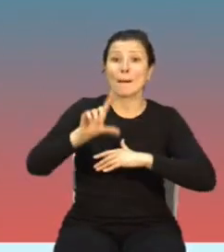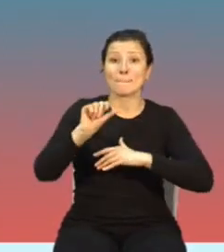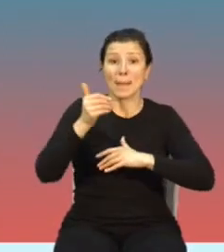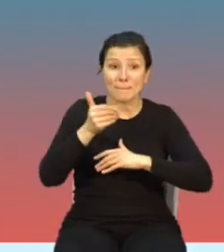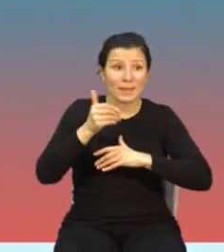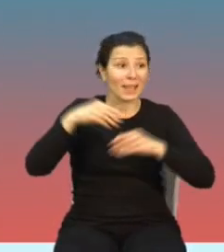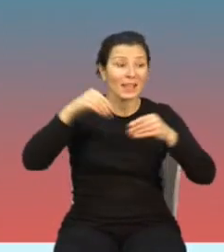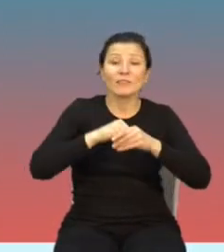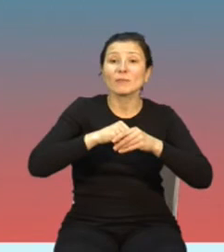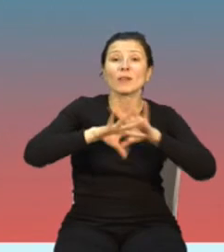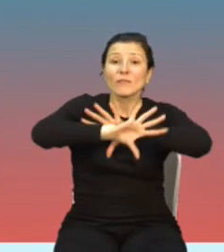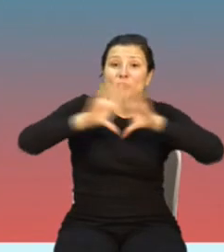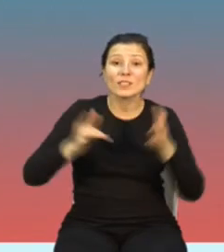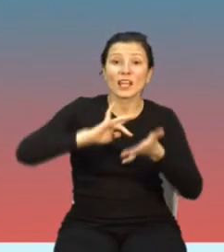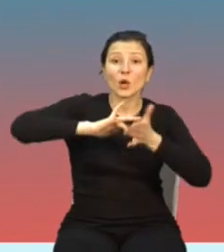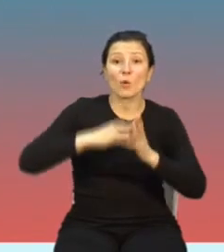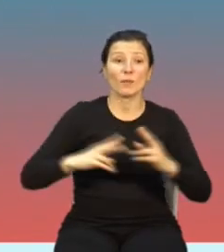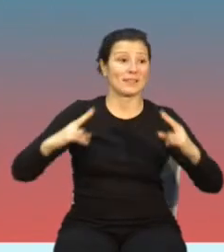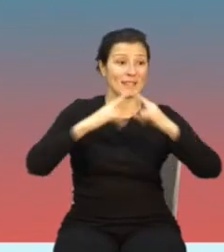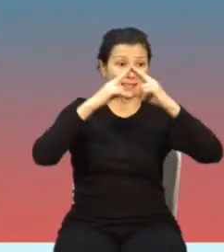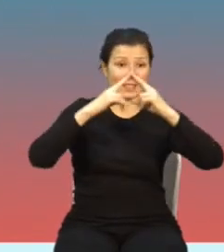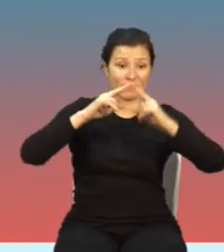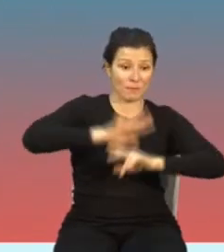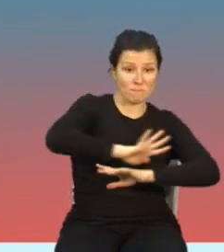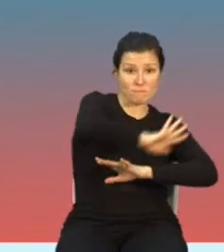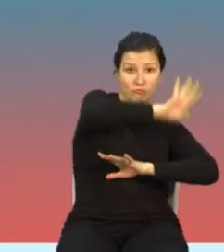się w promieniu i następnie